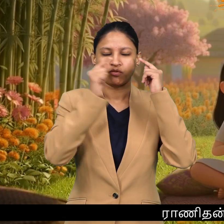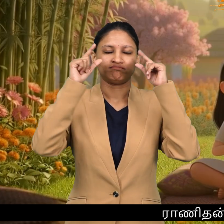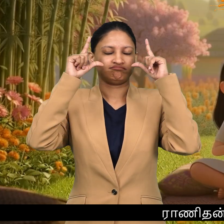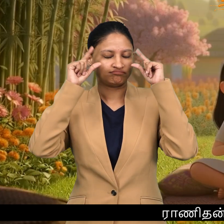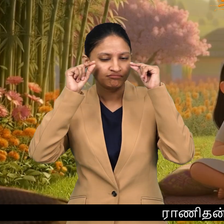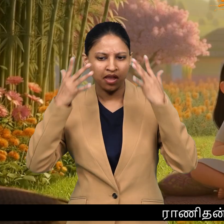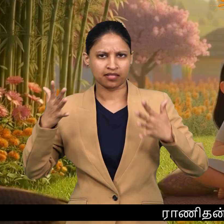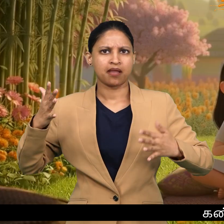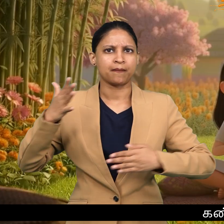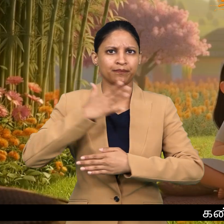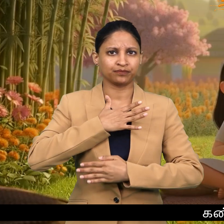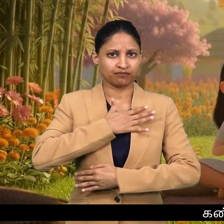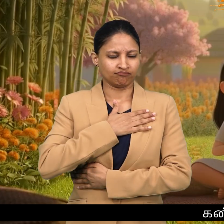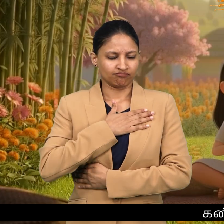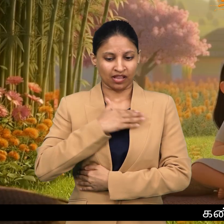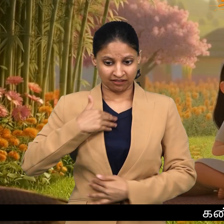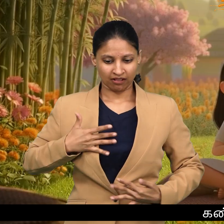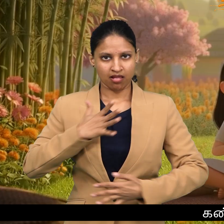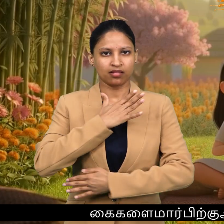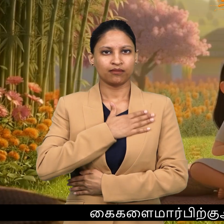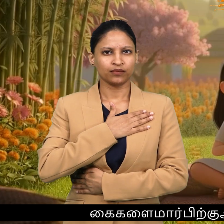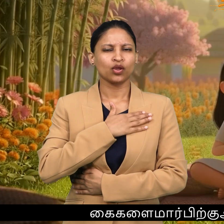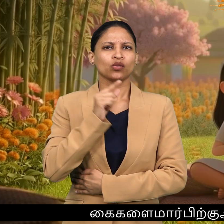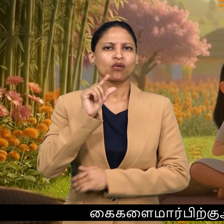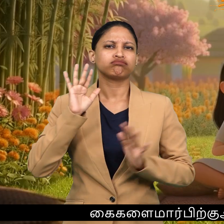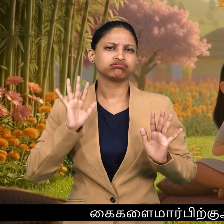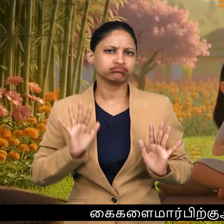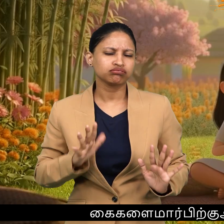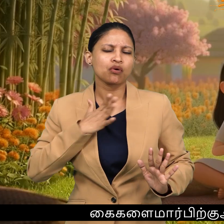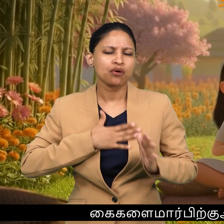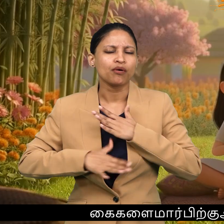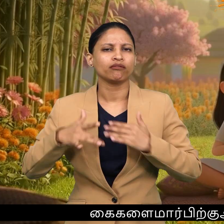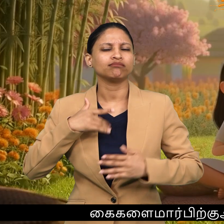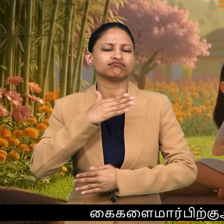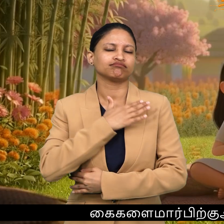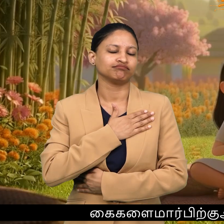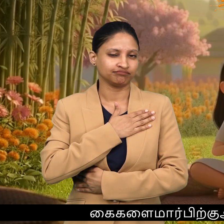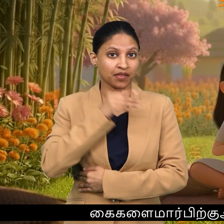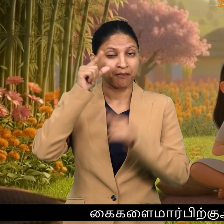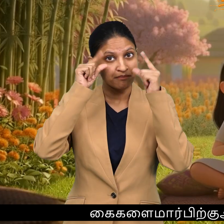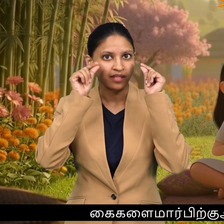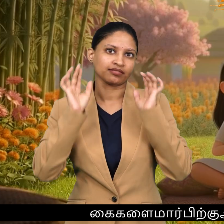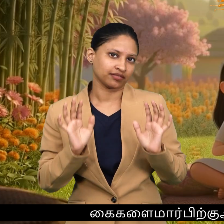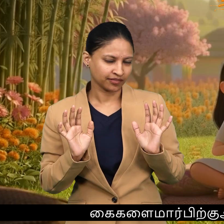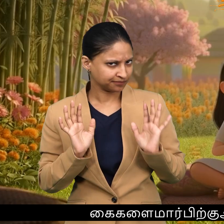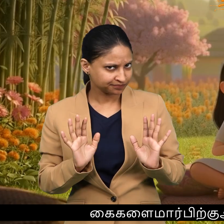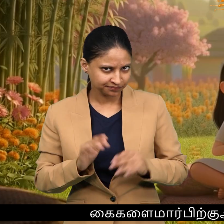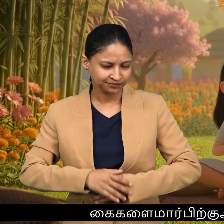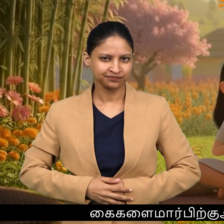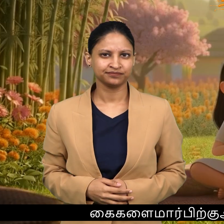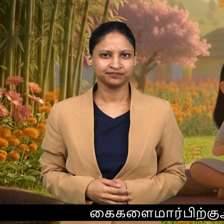கூப்பி, கண்களை மூடி, கைகளை மார்பிற்கு அருகில் வைத்துக் கொண்டாள்.